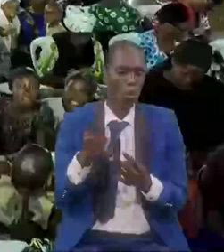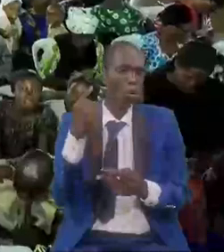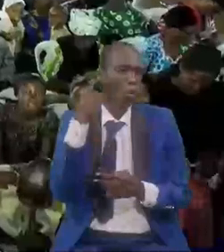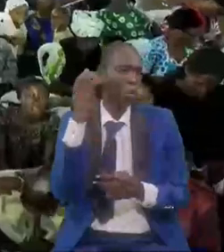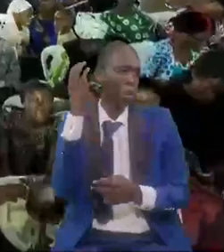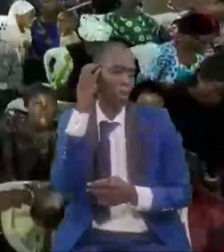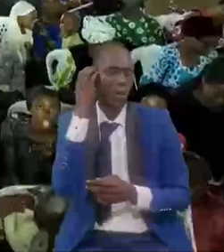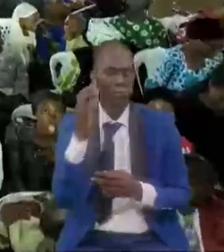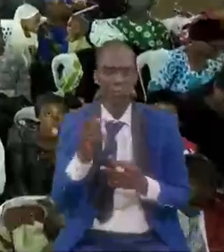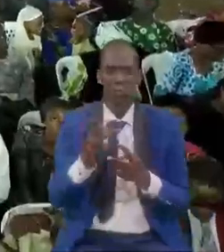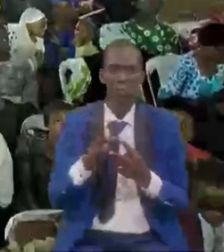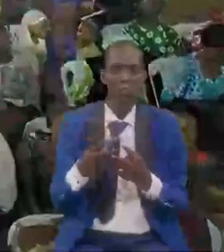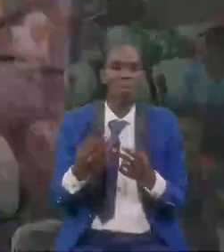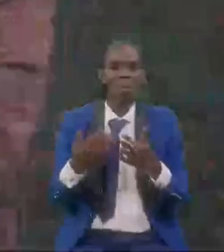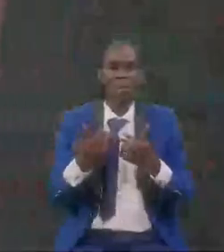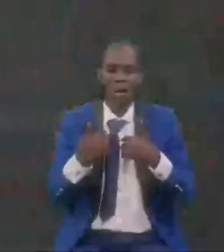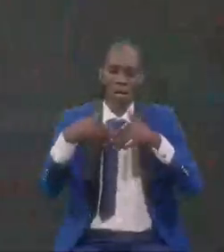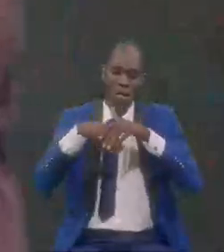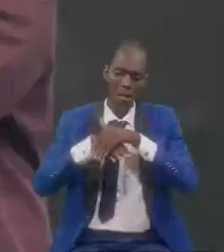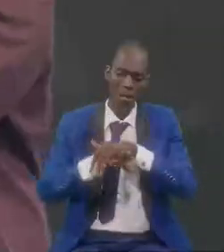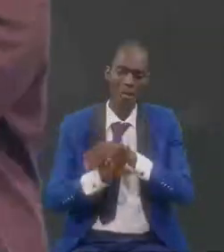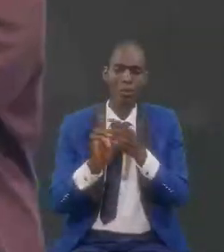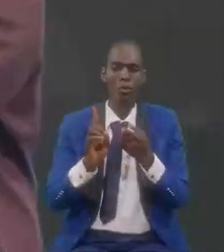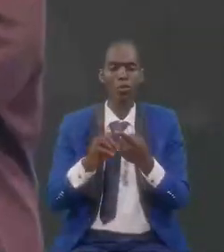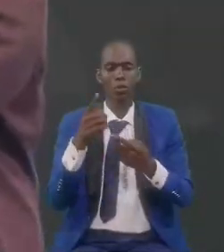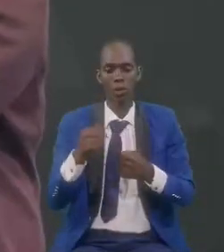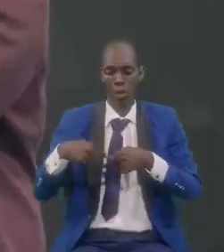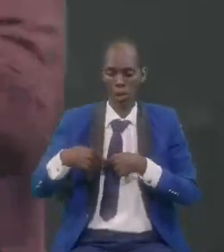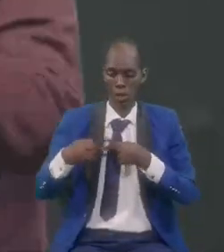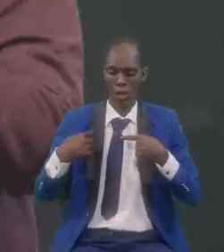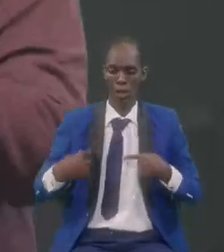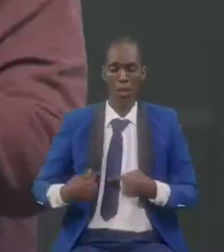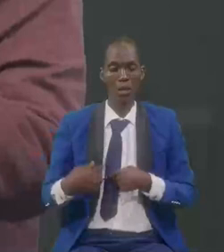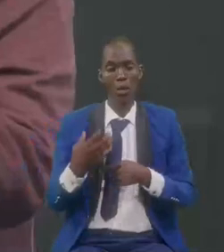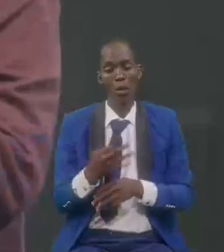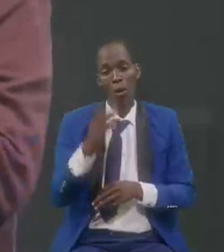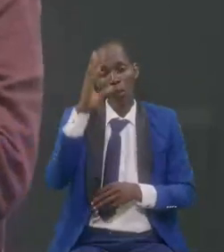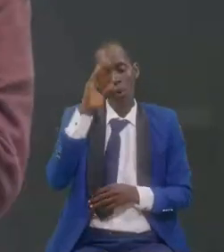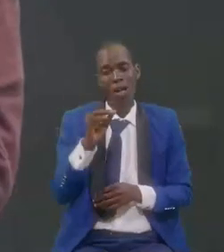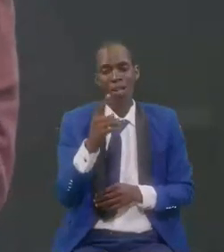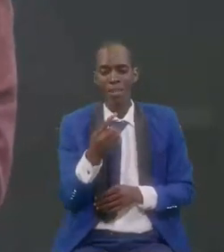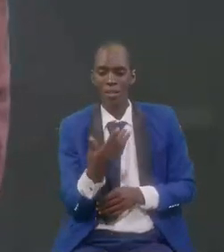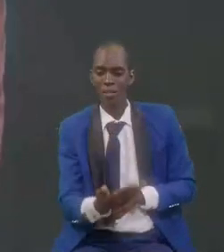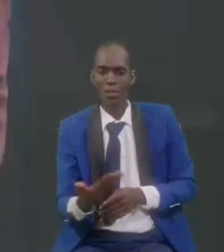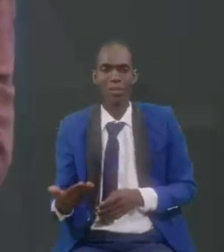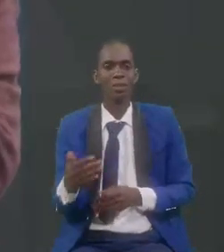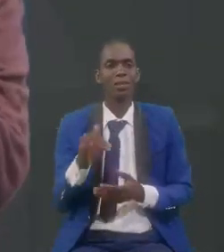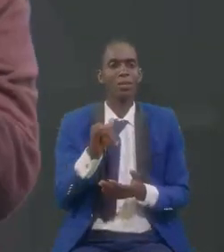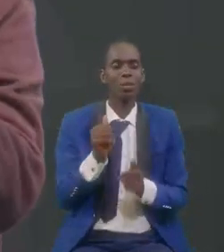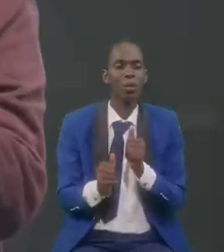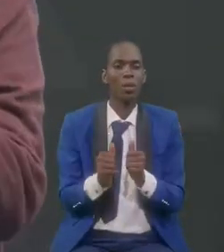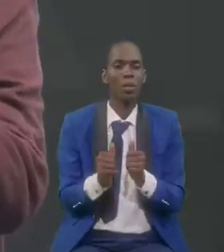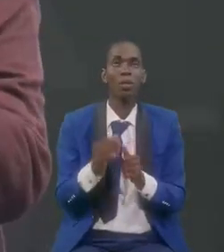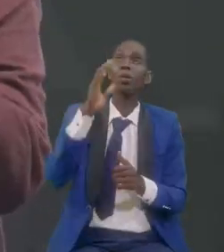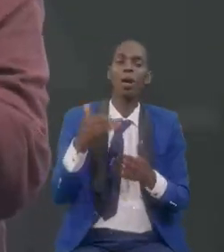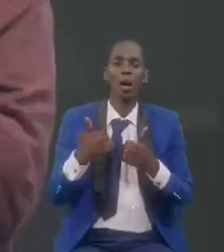Ce sont des choses que l'œil n'a point vues, que l'oreille n'a point entendues, et qui ne sont point montées au cœur de l'homme, des choses que Dieu